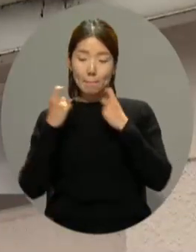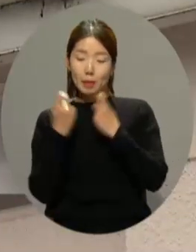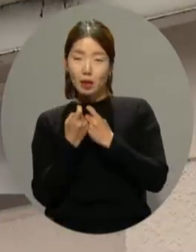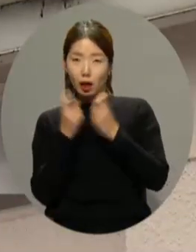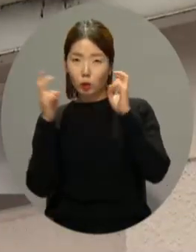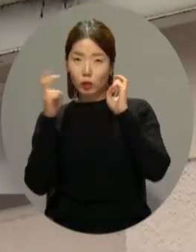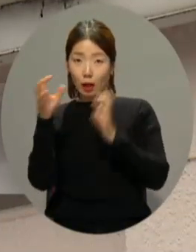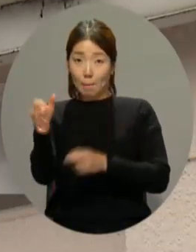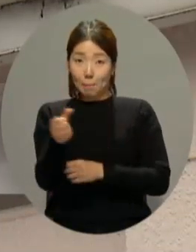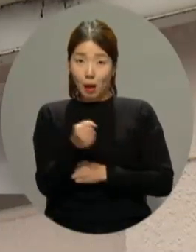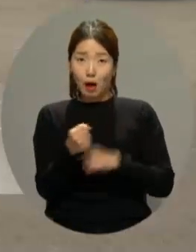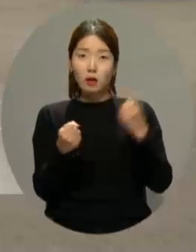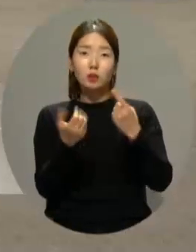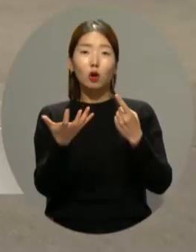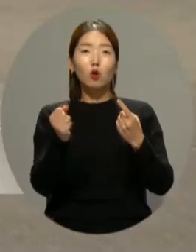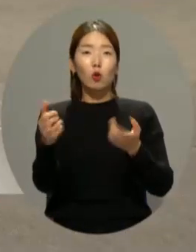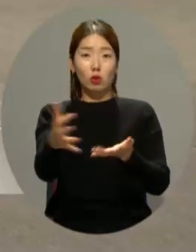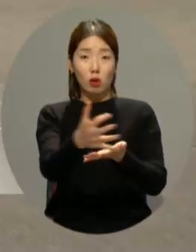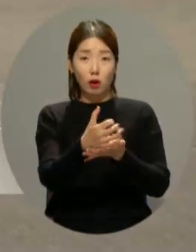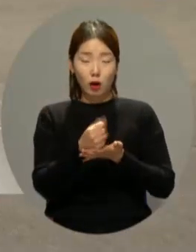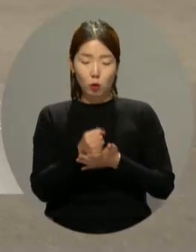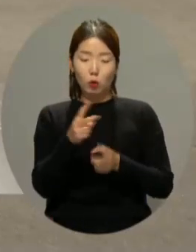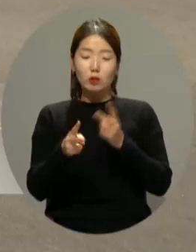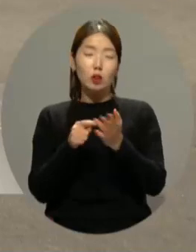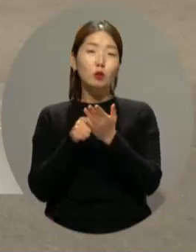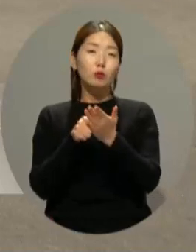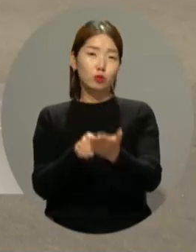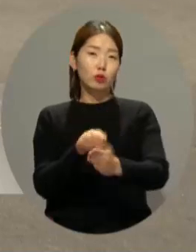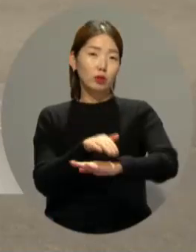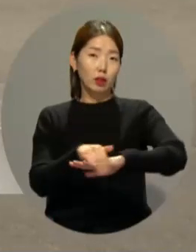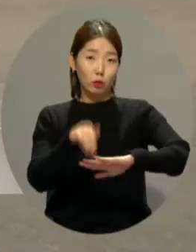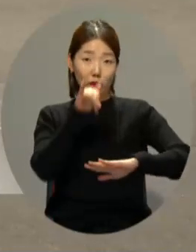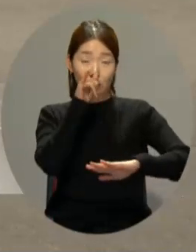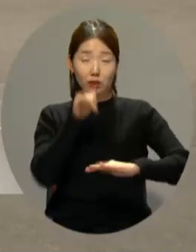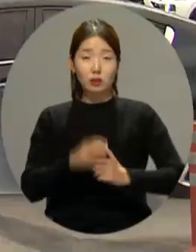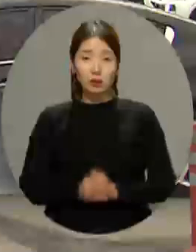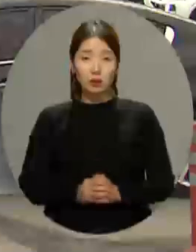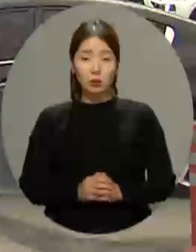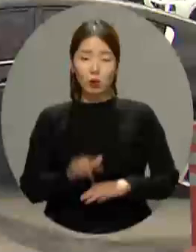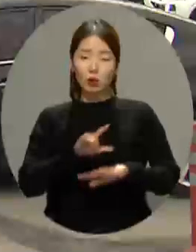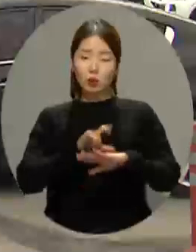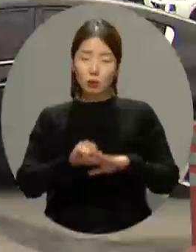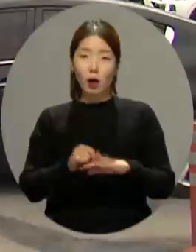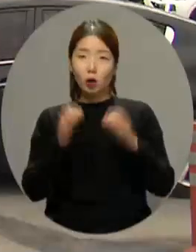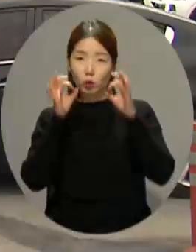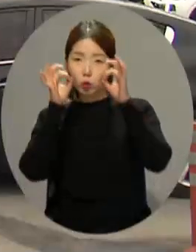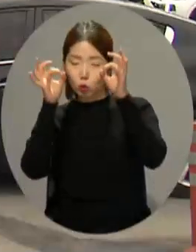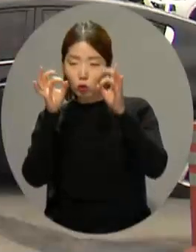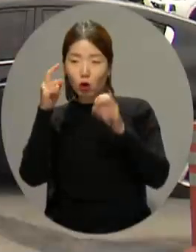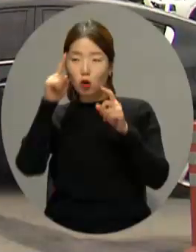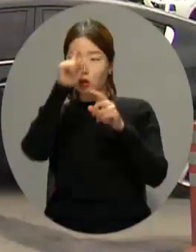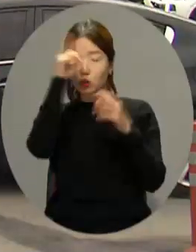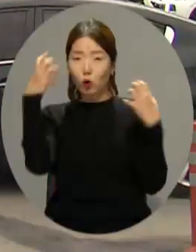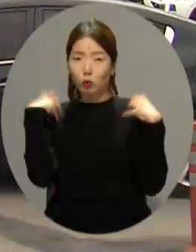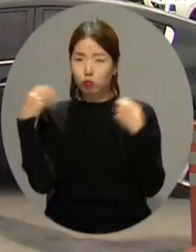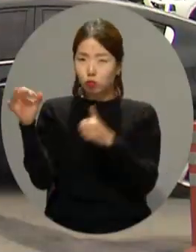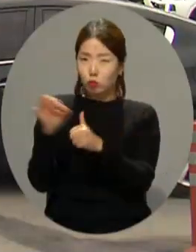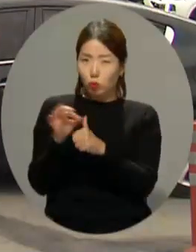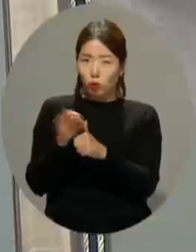민간개발업자로부터 1000억원을 확보해 사업을 추진한다는 계획 지자체의 노력과 정부의 지원으로